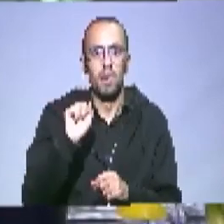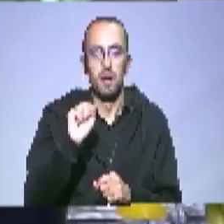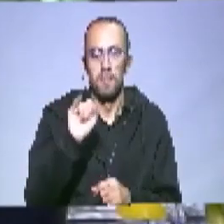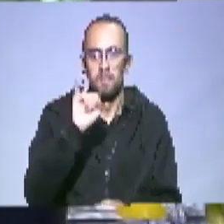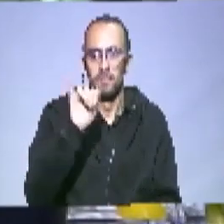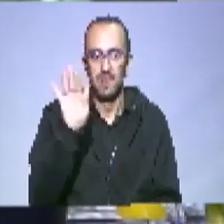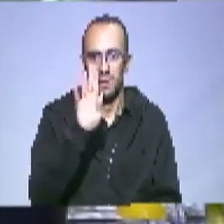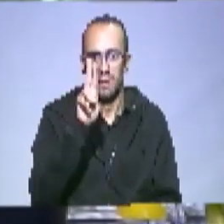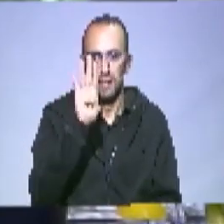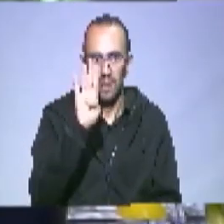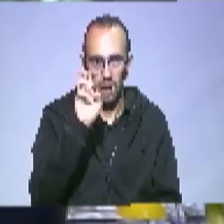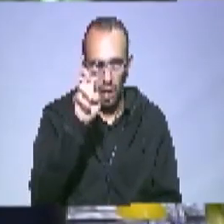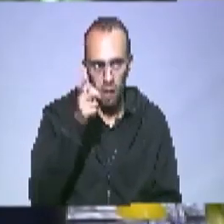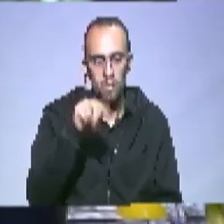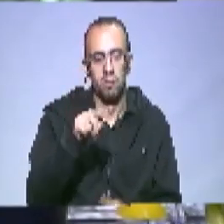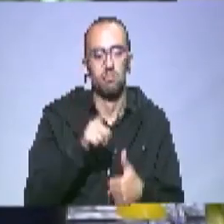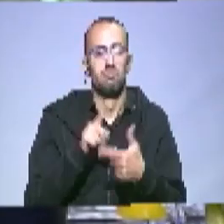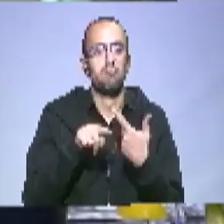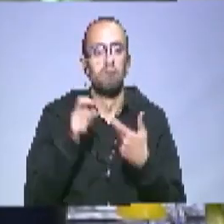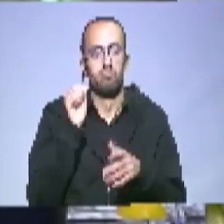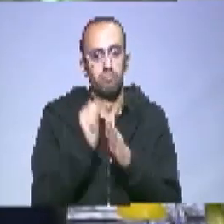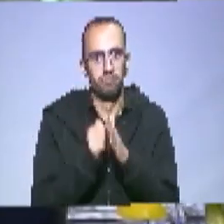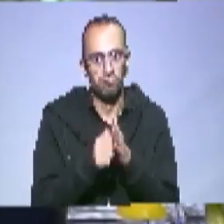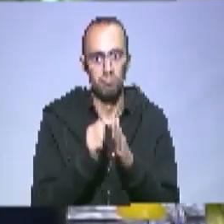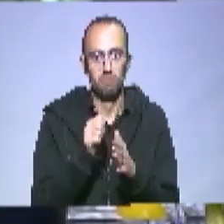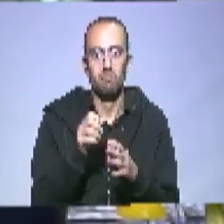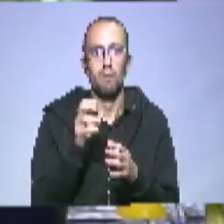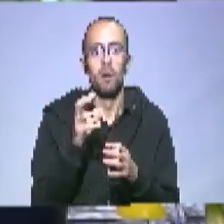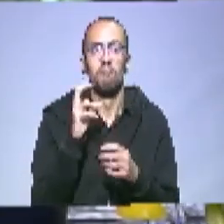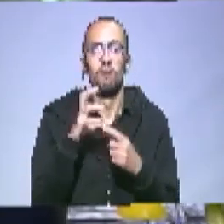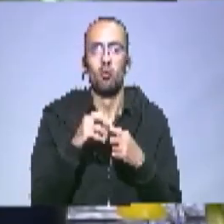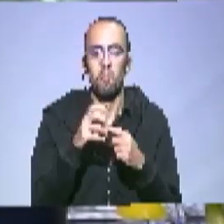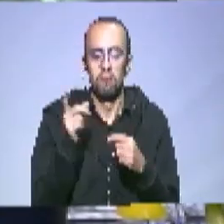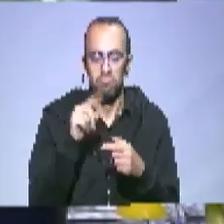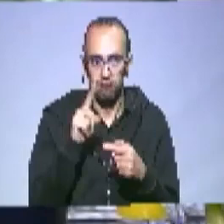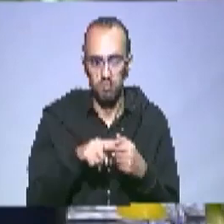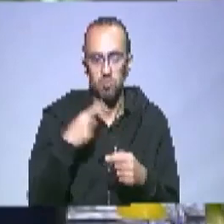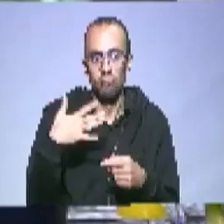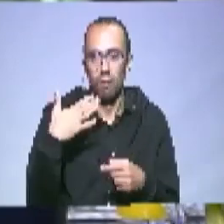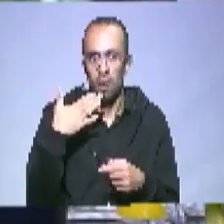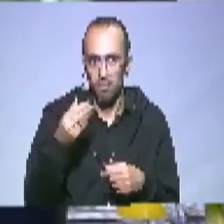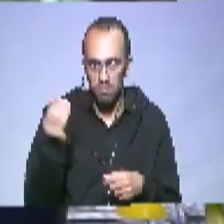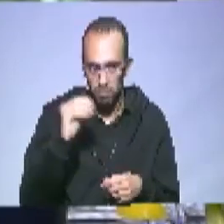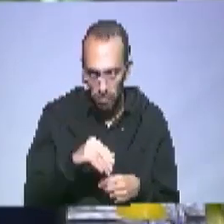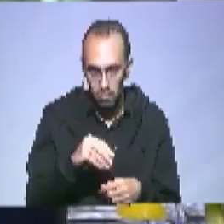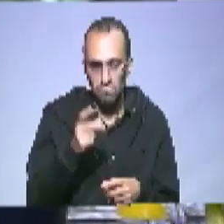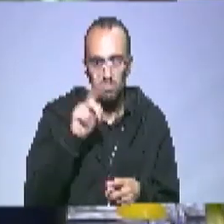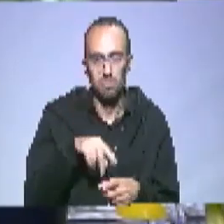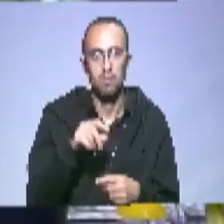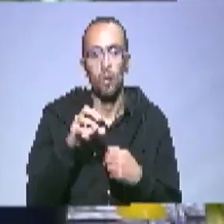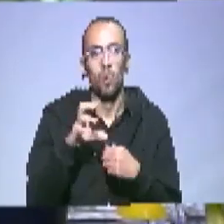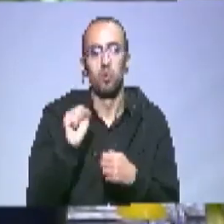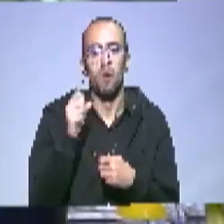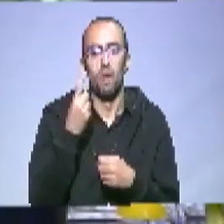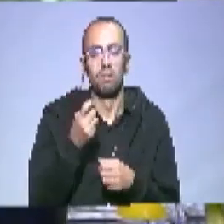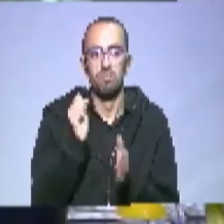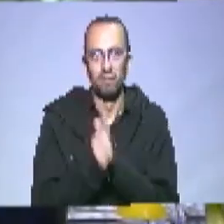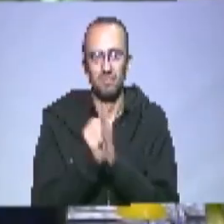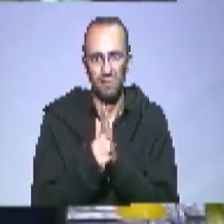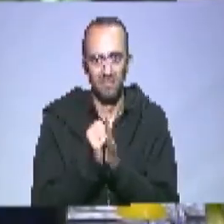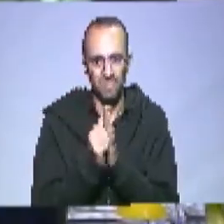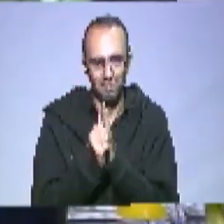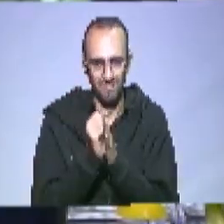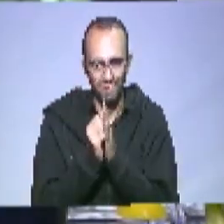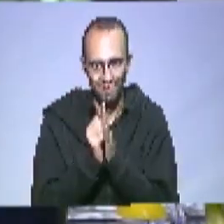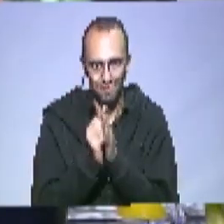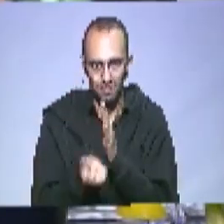والبصل بتاعنا المبشور، وحطينا المشروم وقرن فلفل حراق كده يحل الكلام، وبعدين نزلنا بطماطمايه مبشوره على